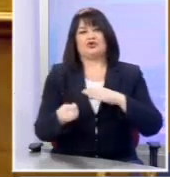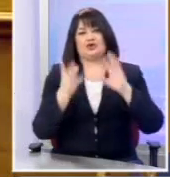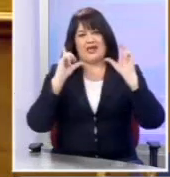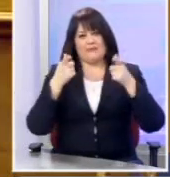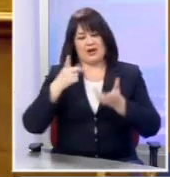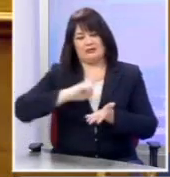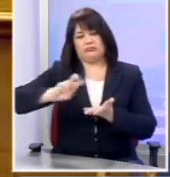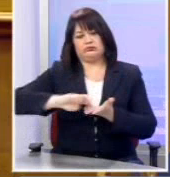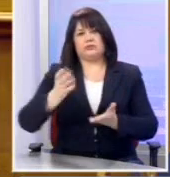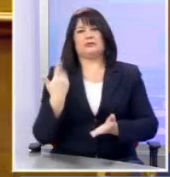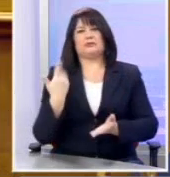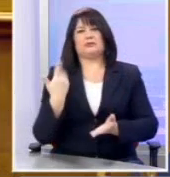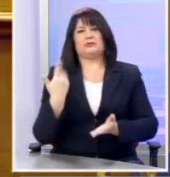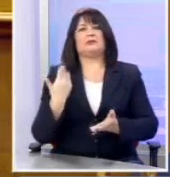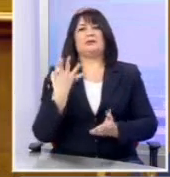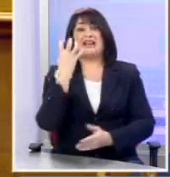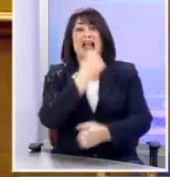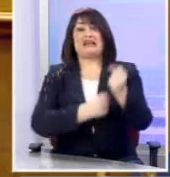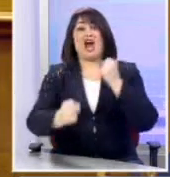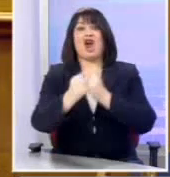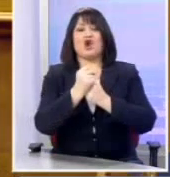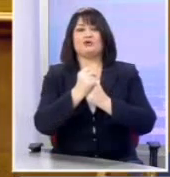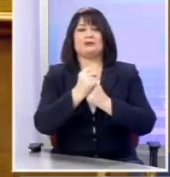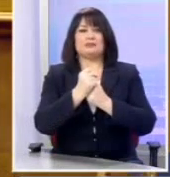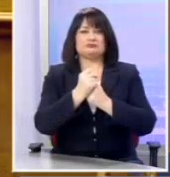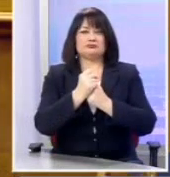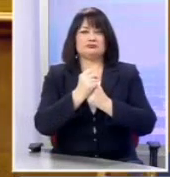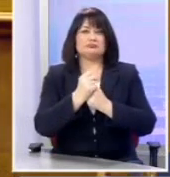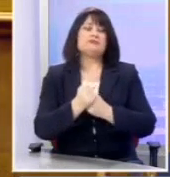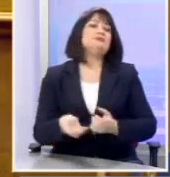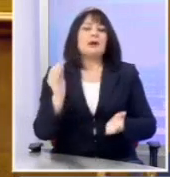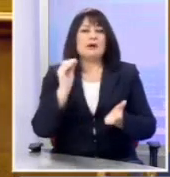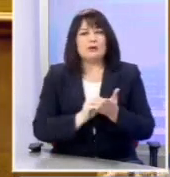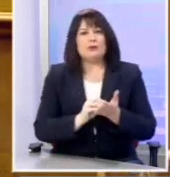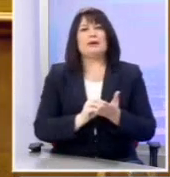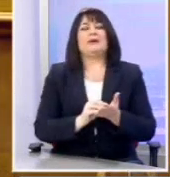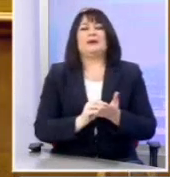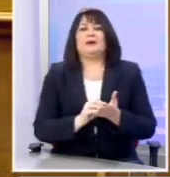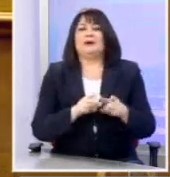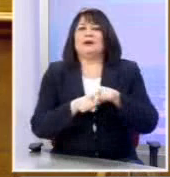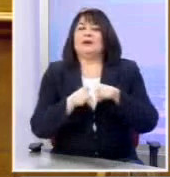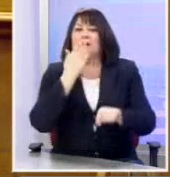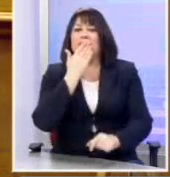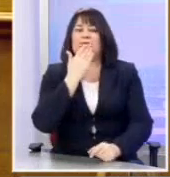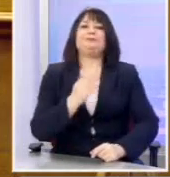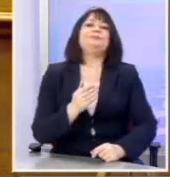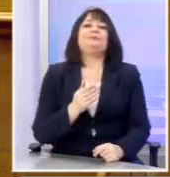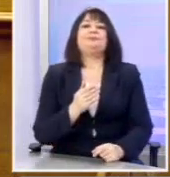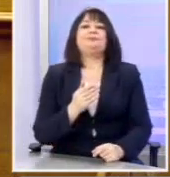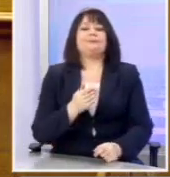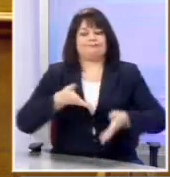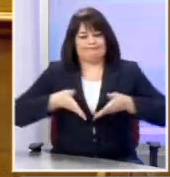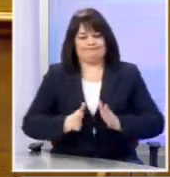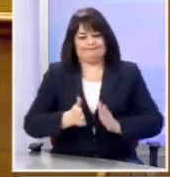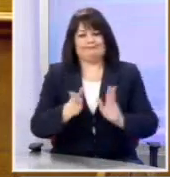τα προηγούμενα 40 χρόνια, όπως επίσης σχετίζεται και με το δημογραφικό πρόβλημα